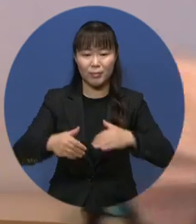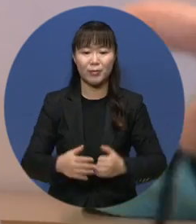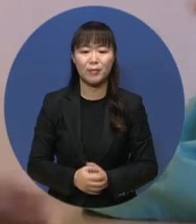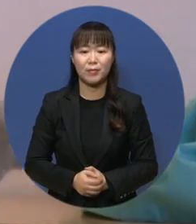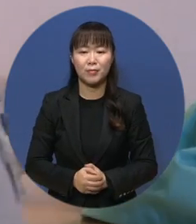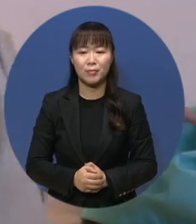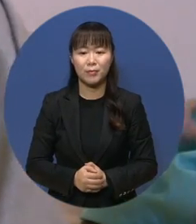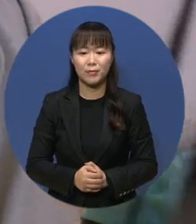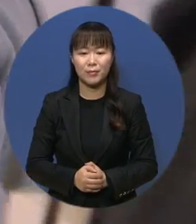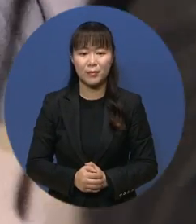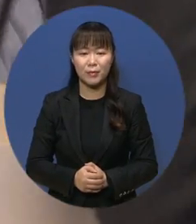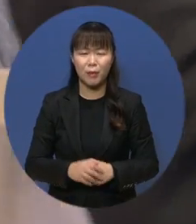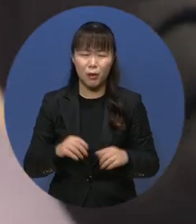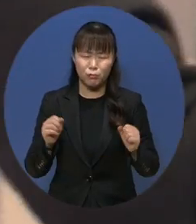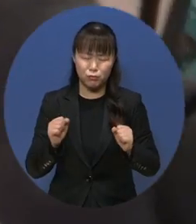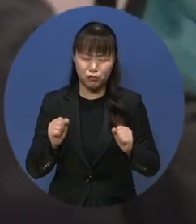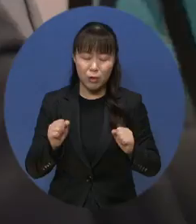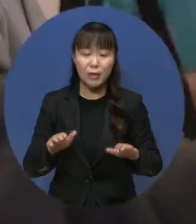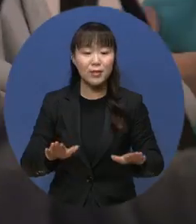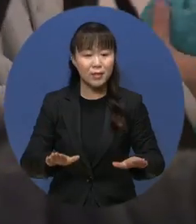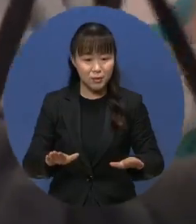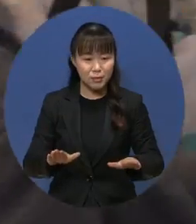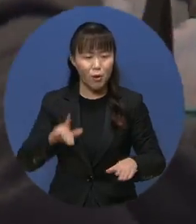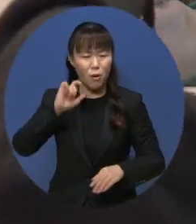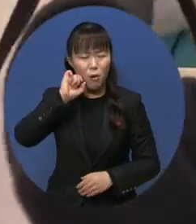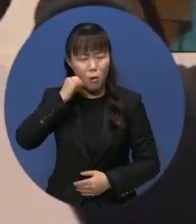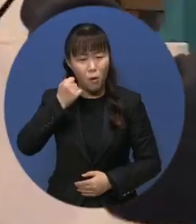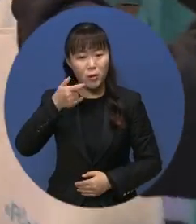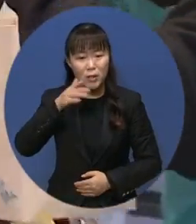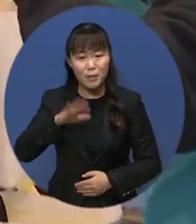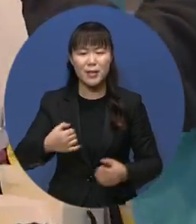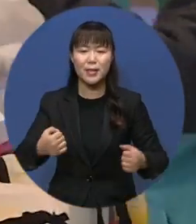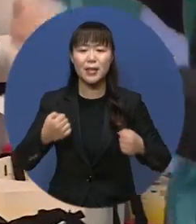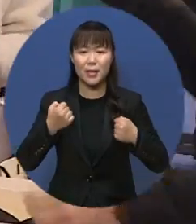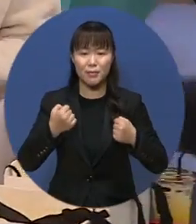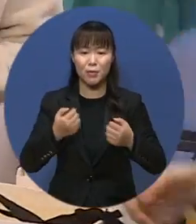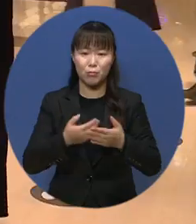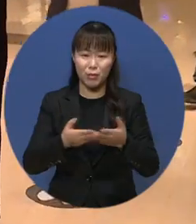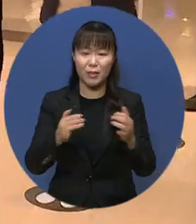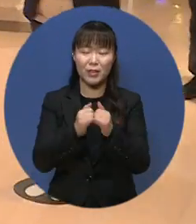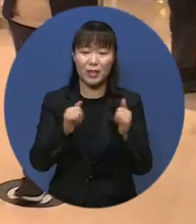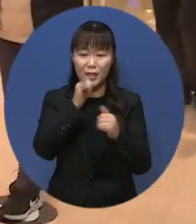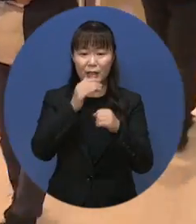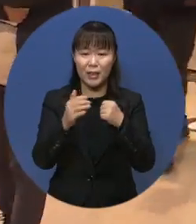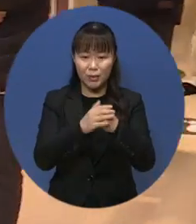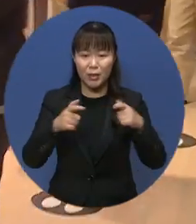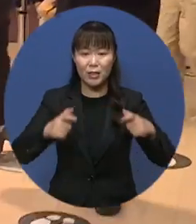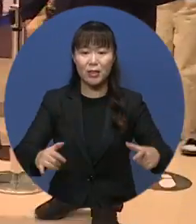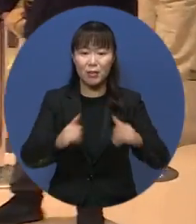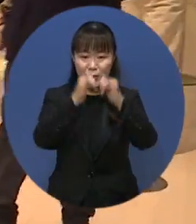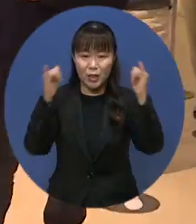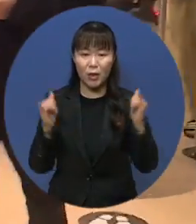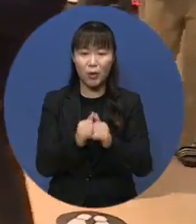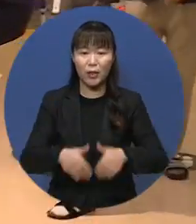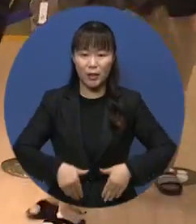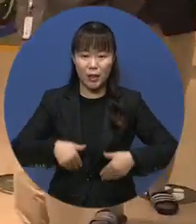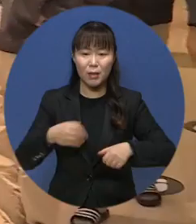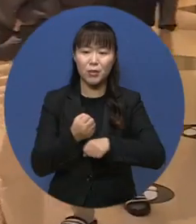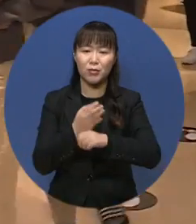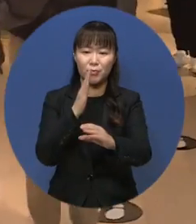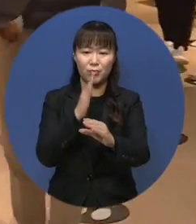어느 때보다 추운 겨울, 어려움 속에서도 힘을 주는 이들이 모여 지역사회에 온기를 전하고